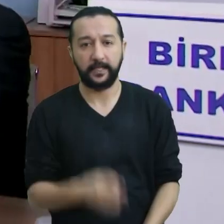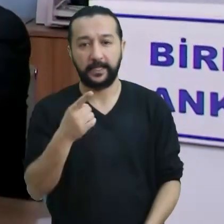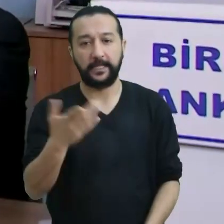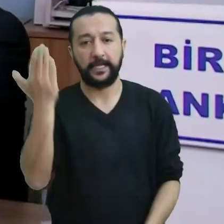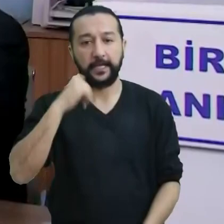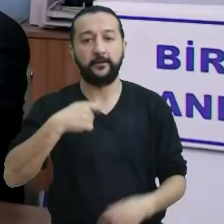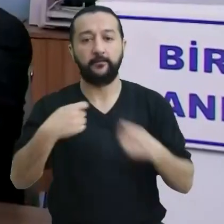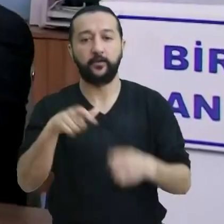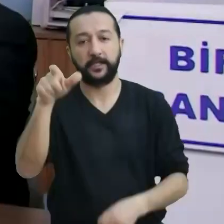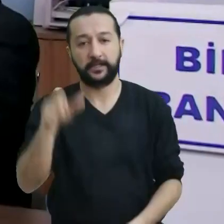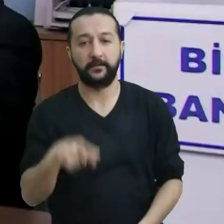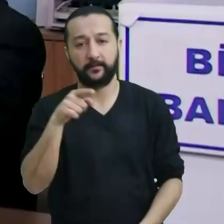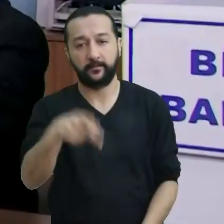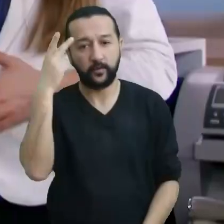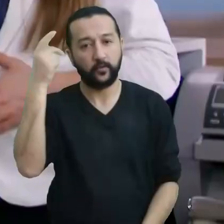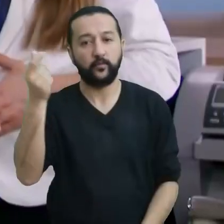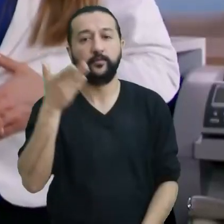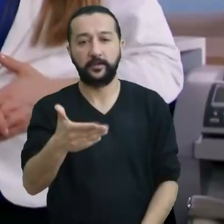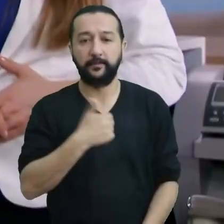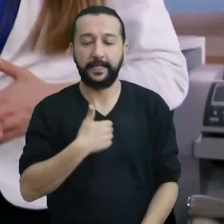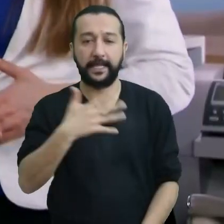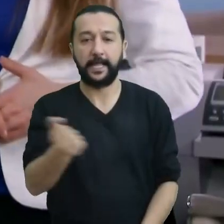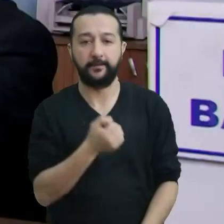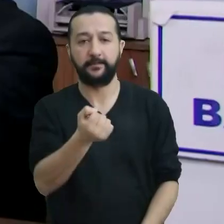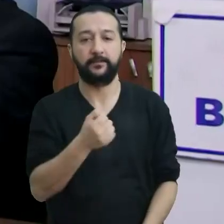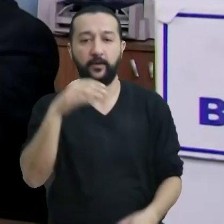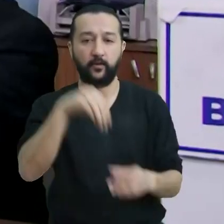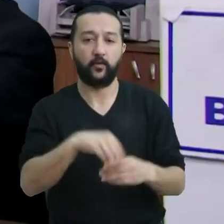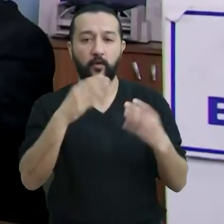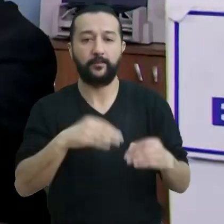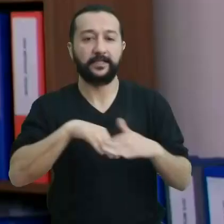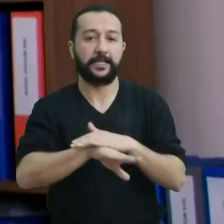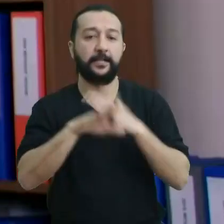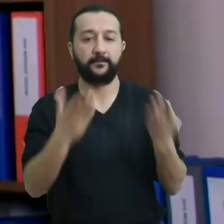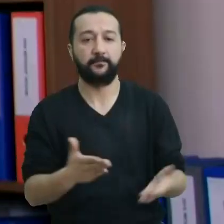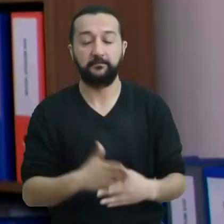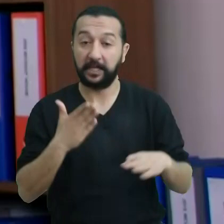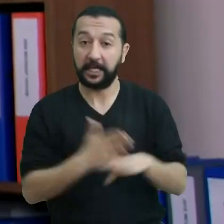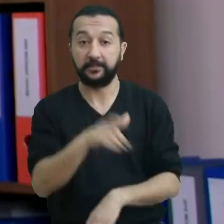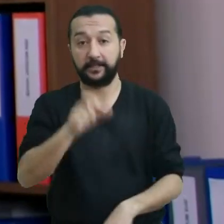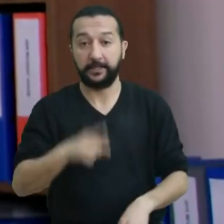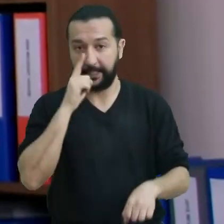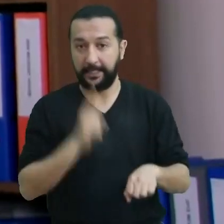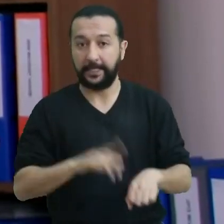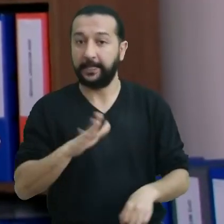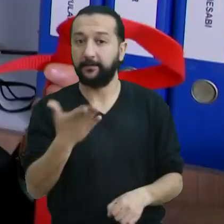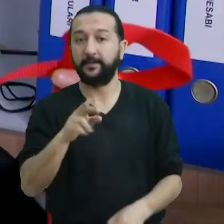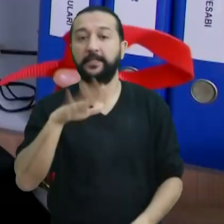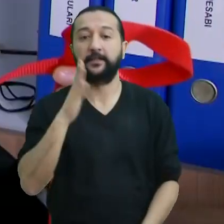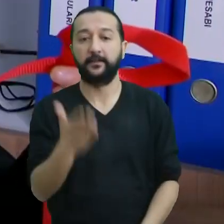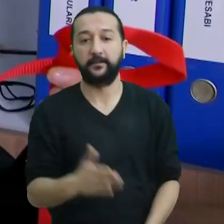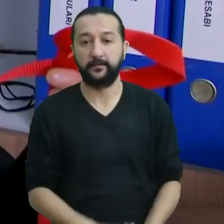Geçen gelen müşteri unutmuştu. Ben de aldım gelir diye sakladım. Gerçekten inanılır gibi değil